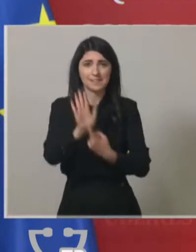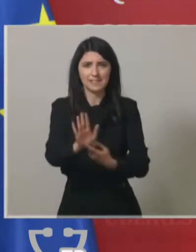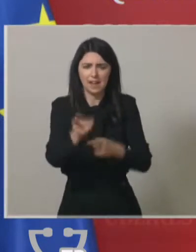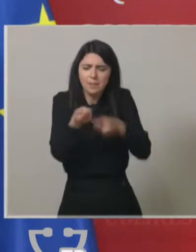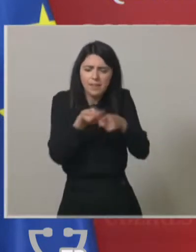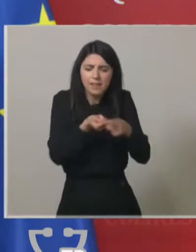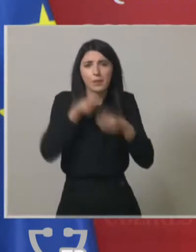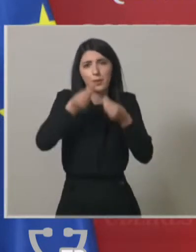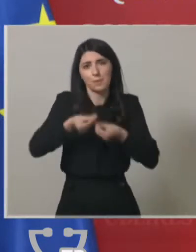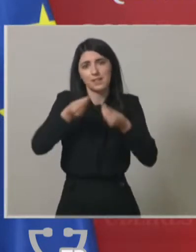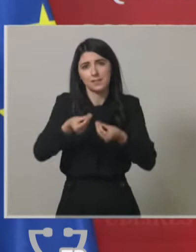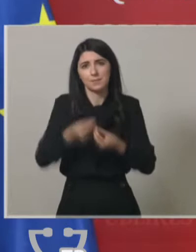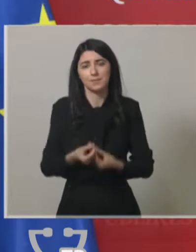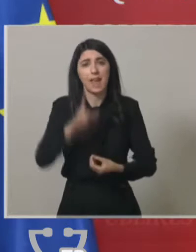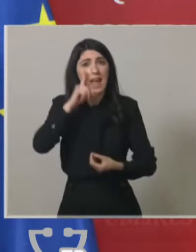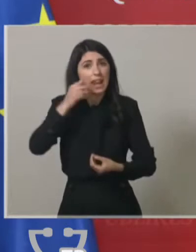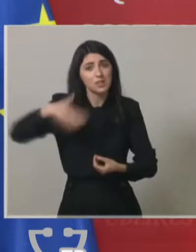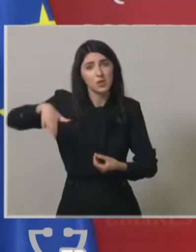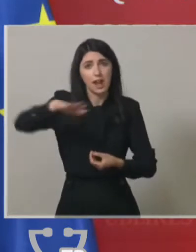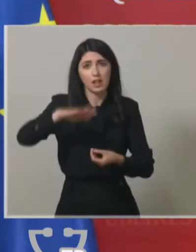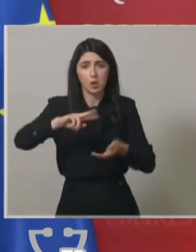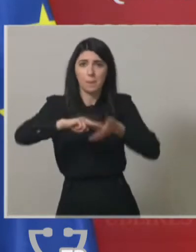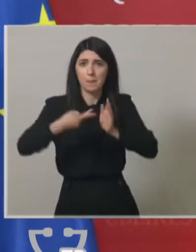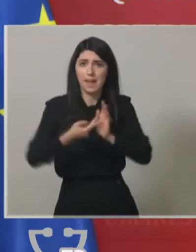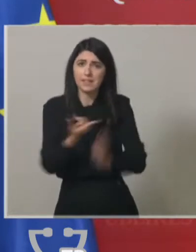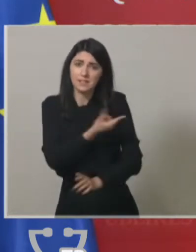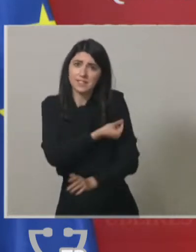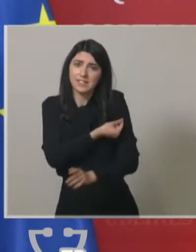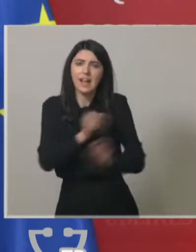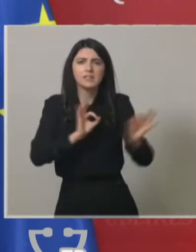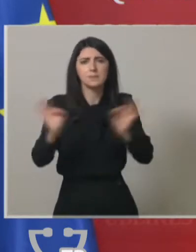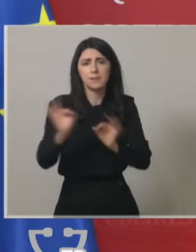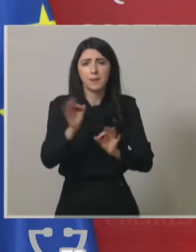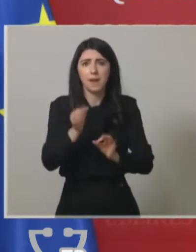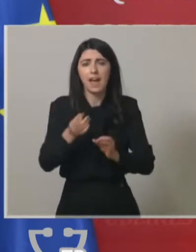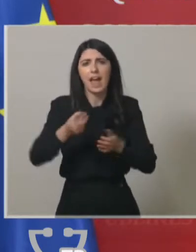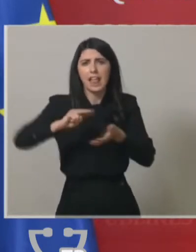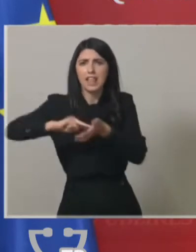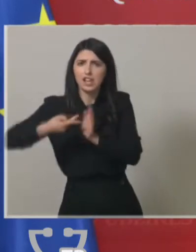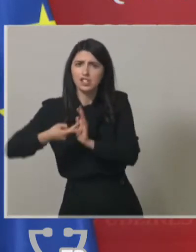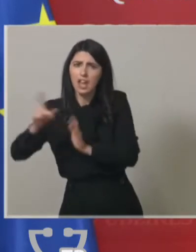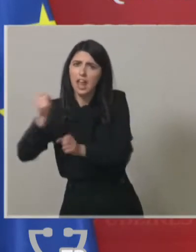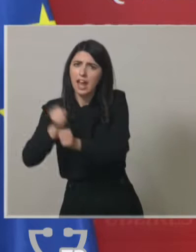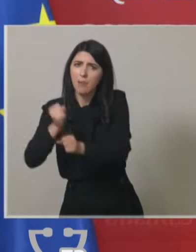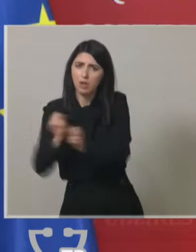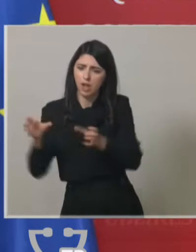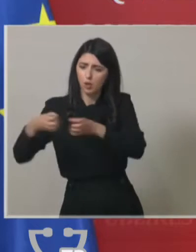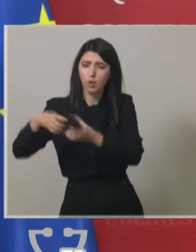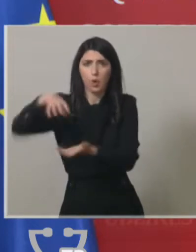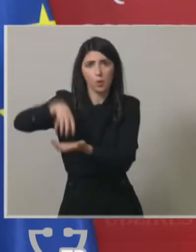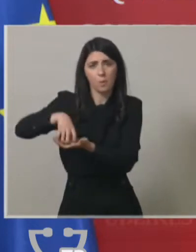детално. Националниот оперативен план за вакцинација го изготви Националната техничка работна група